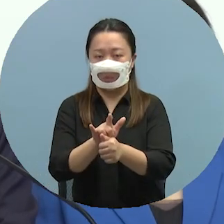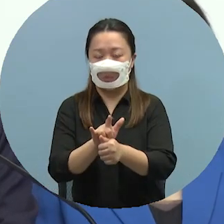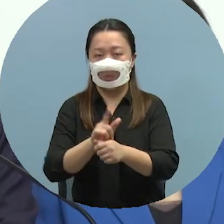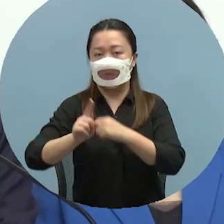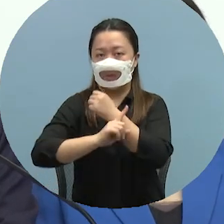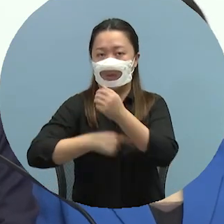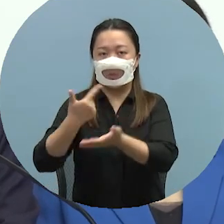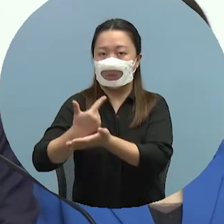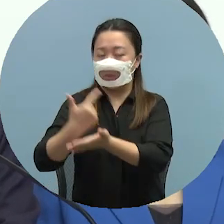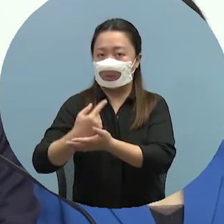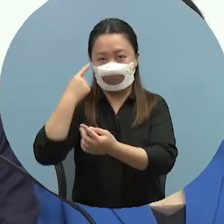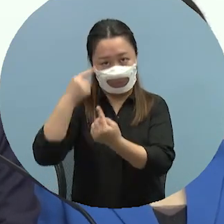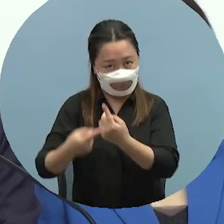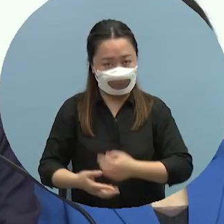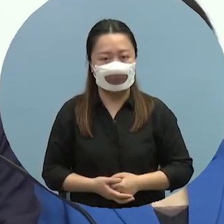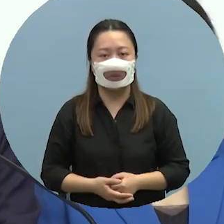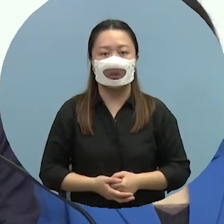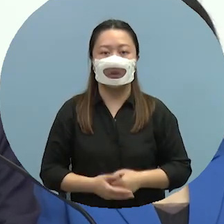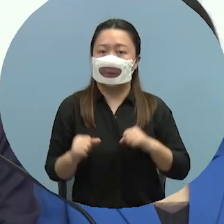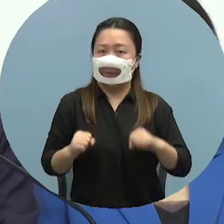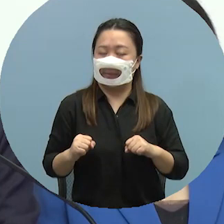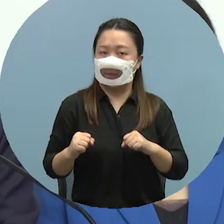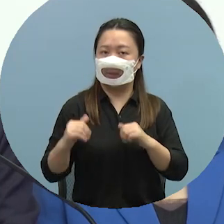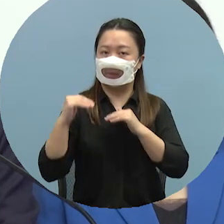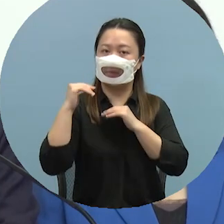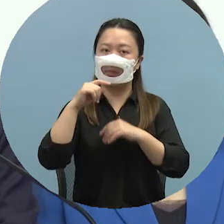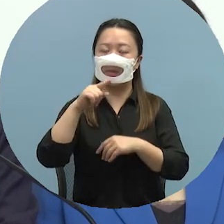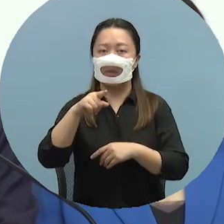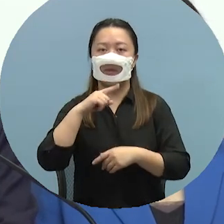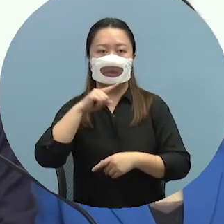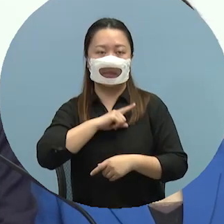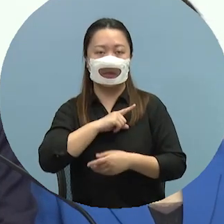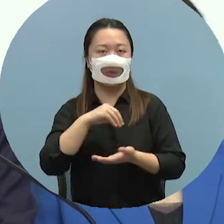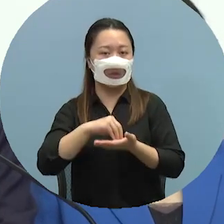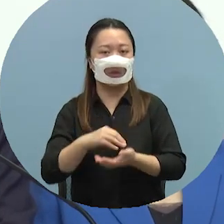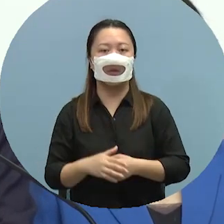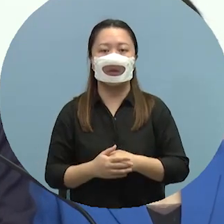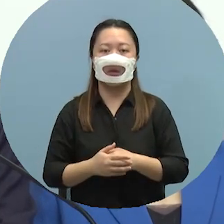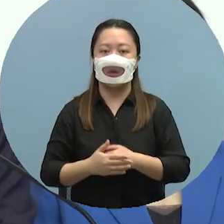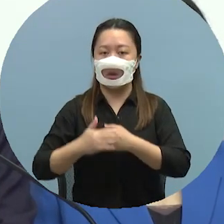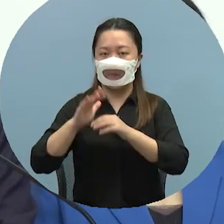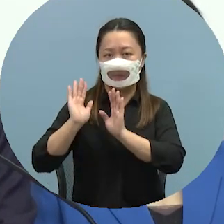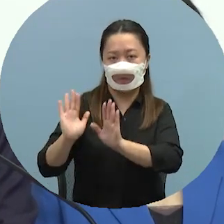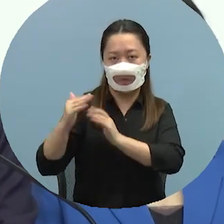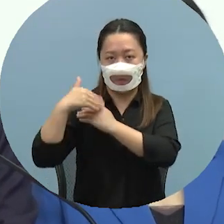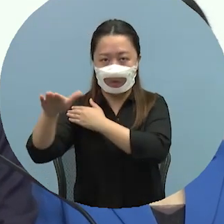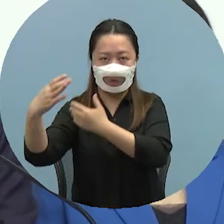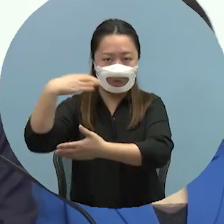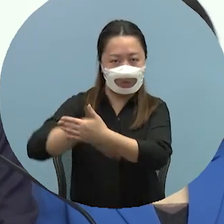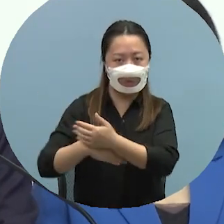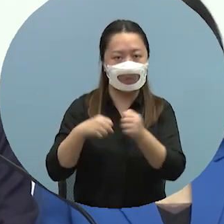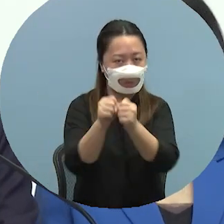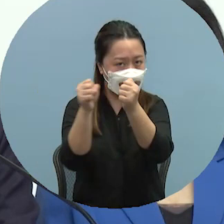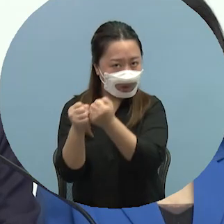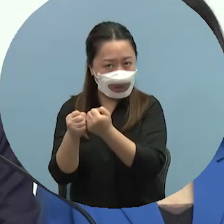核心價值，堅持底線思維，抵禦來自內外的威脅和破